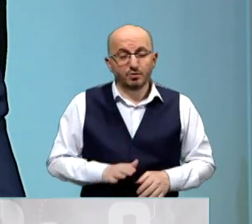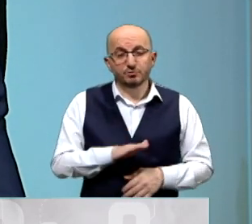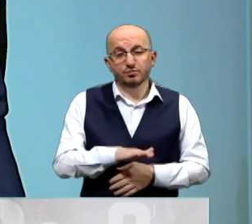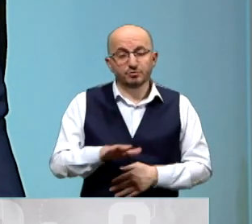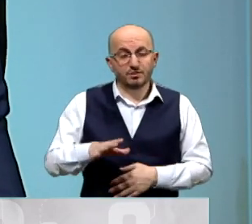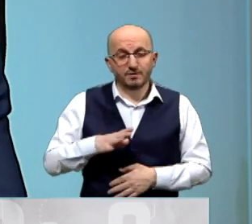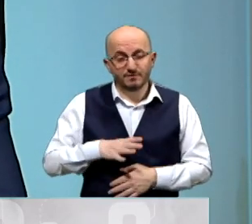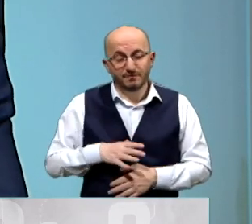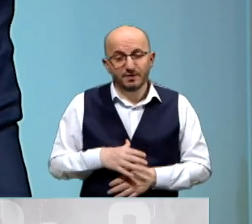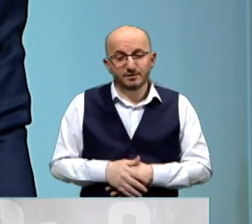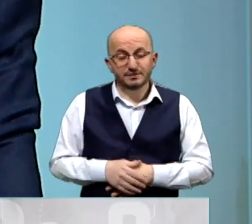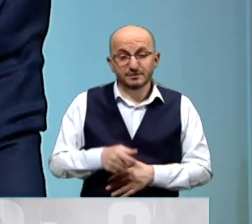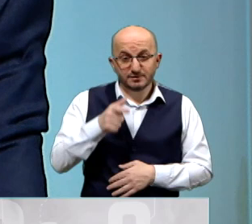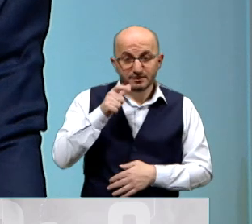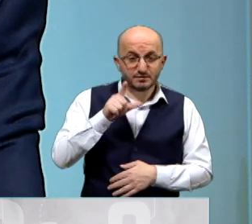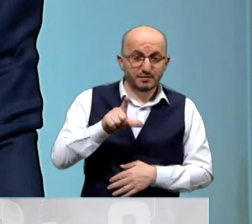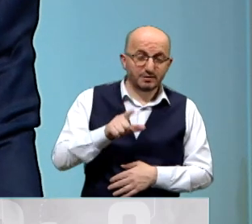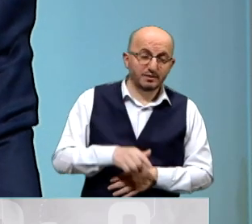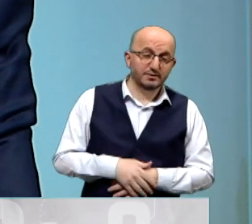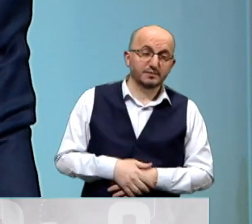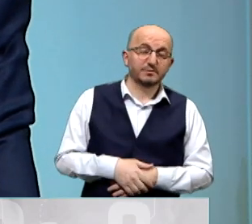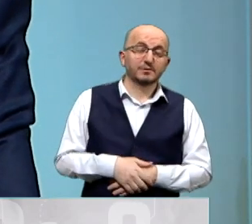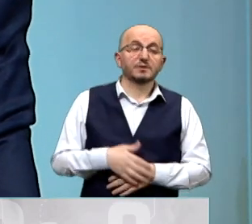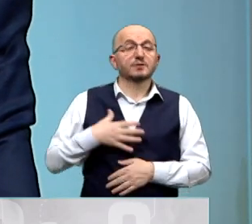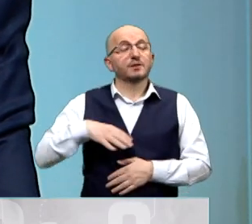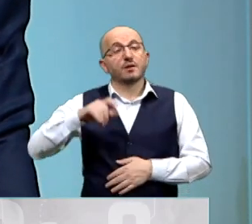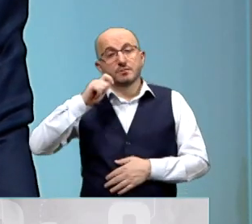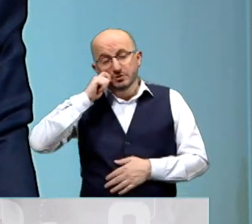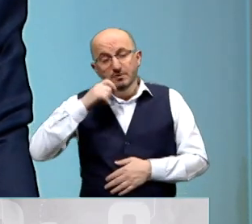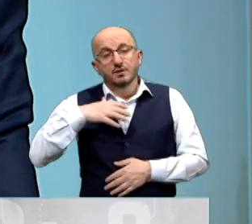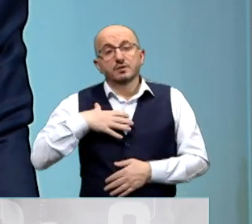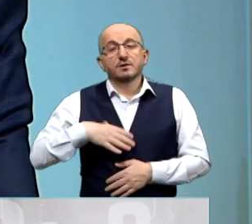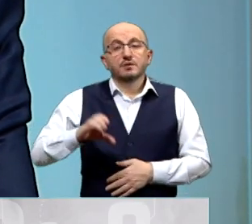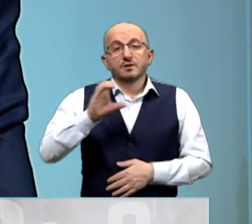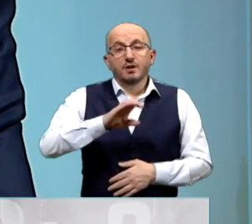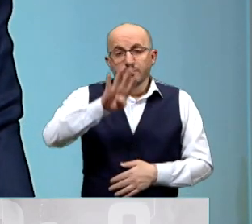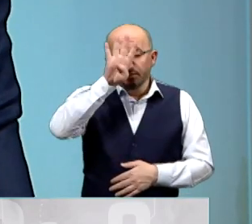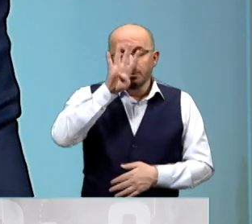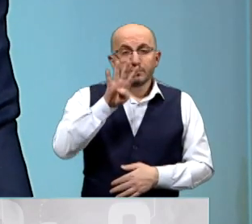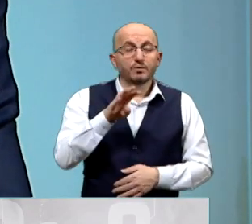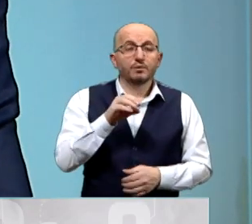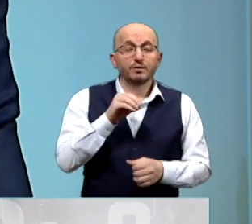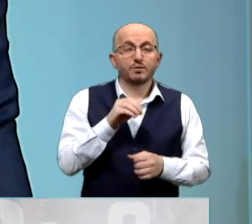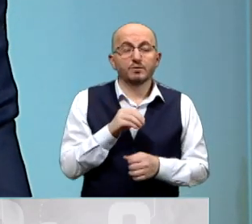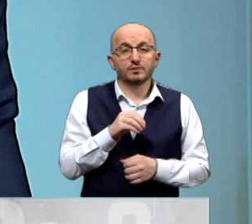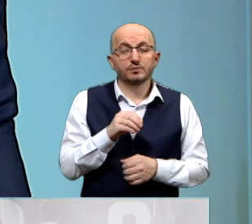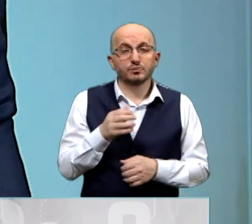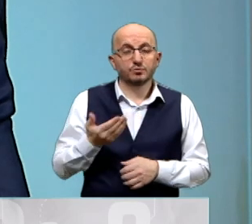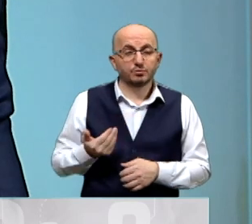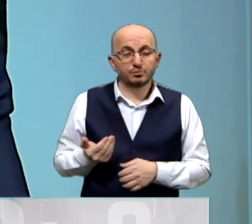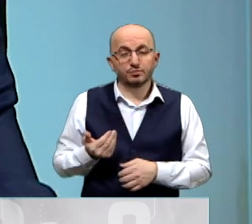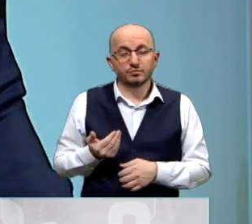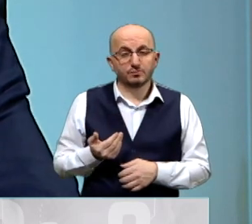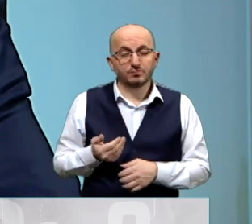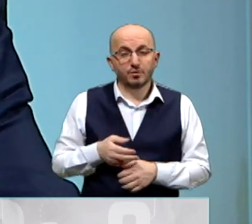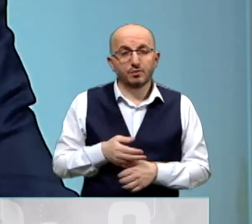Böyle rastgele dikkat etmek lazım İslam Müslüman din açısından İslam Hukuku açısından bu sütün işte böyle